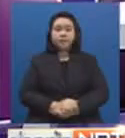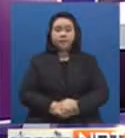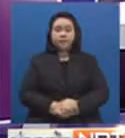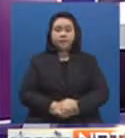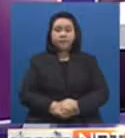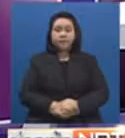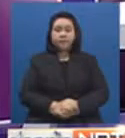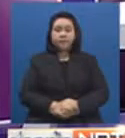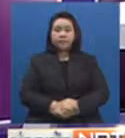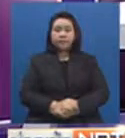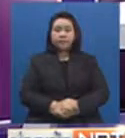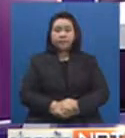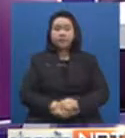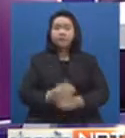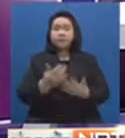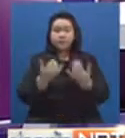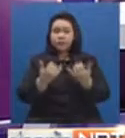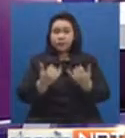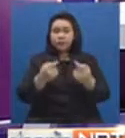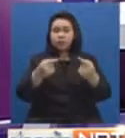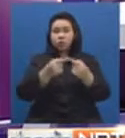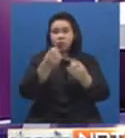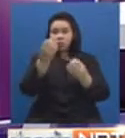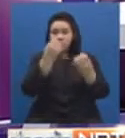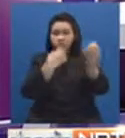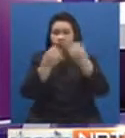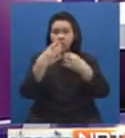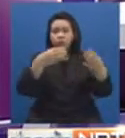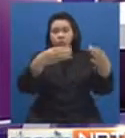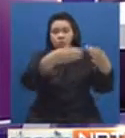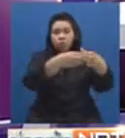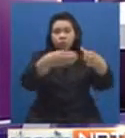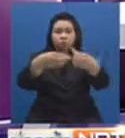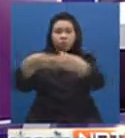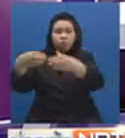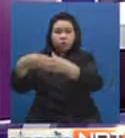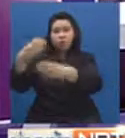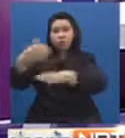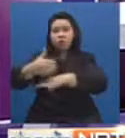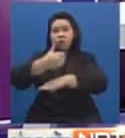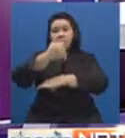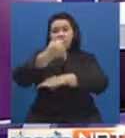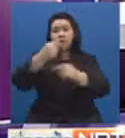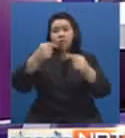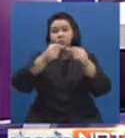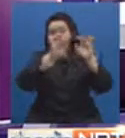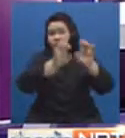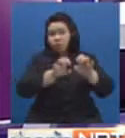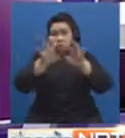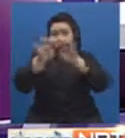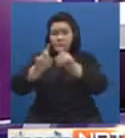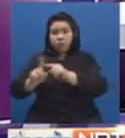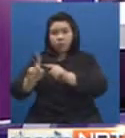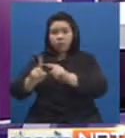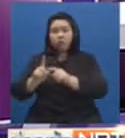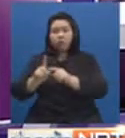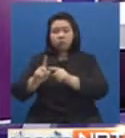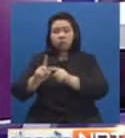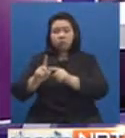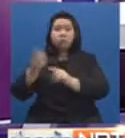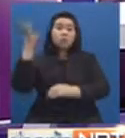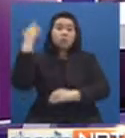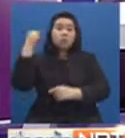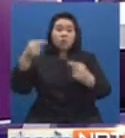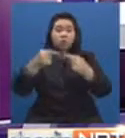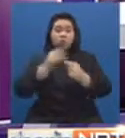ค่ะส่วนการระดมความคิดเห็นต่างๆจากเวลาพรรคการเมืองในการยกร่างรัฐธรรมนูญนะคะเมื่อวานนี้เป็นคิวของพรรคภูมิ